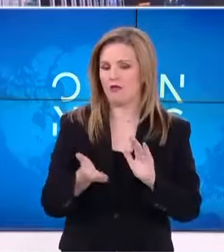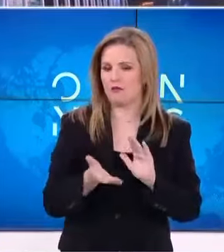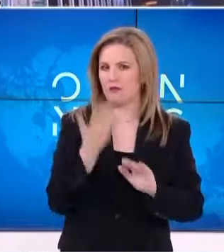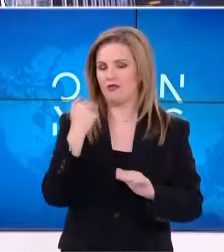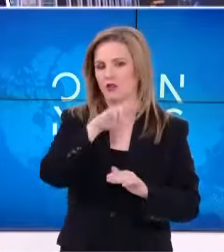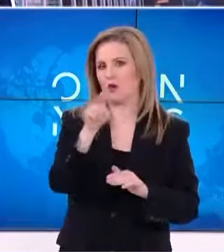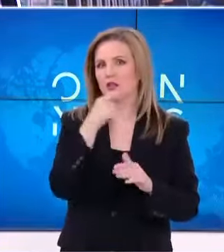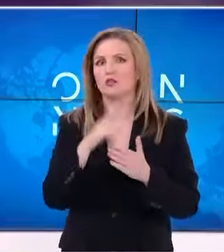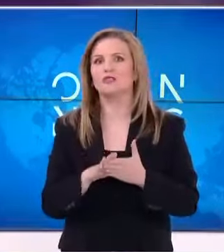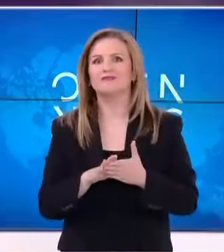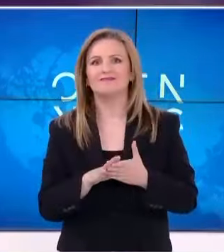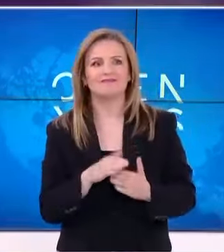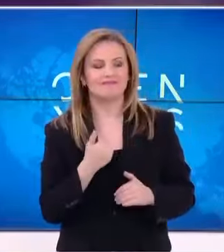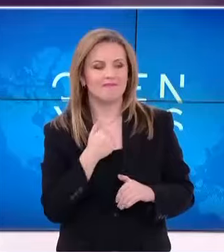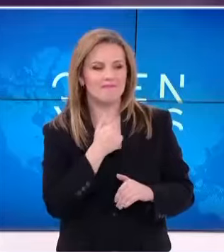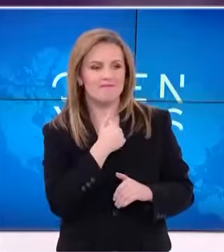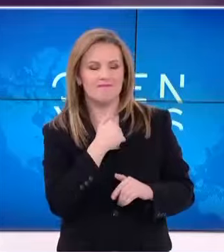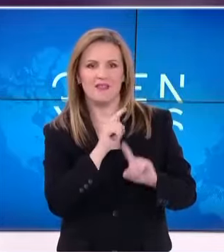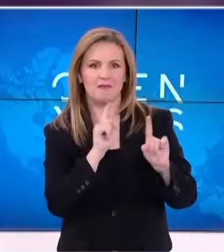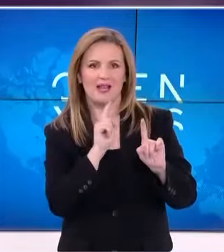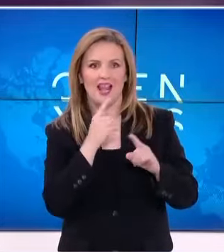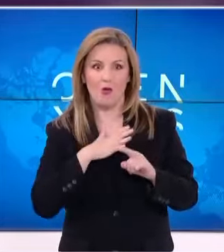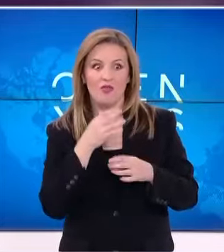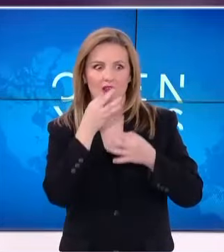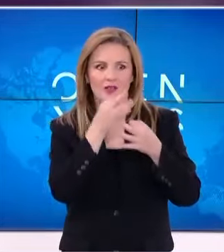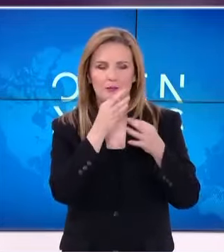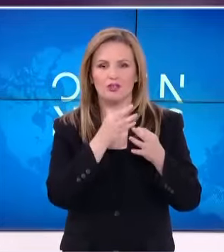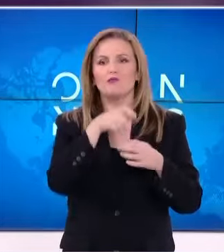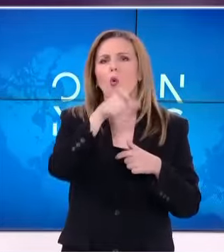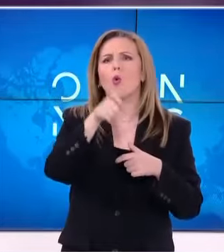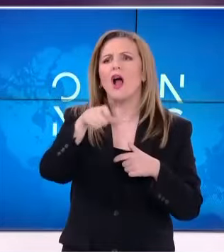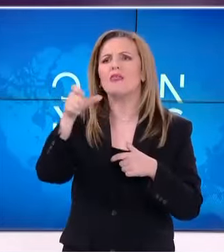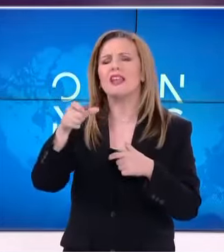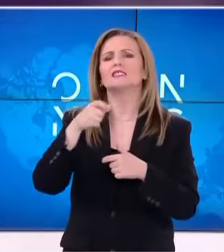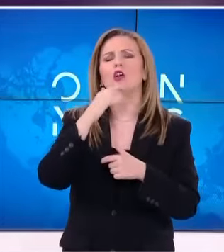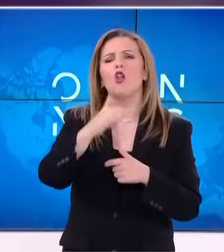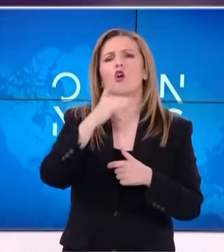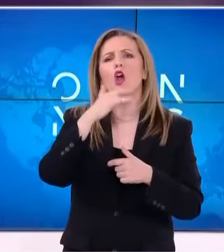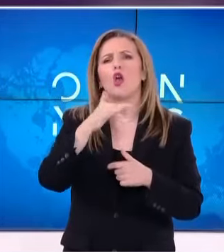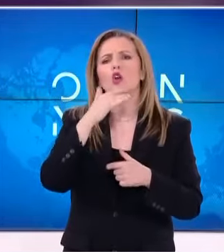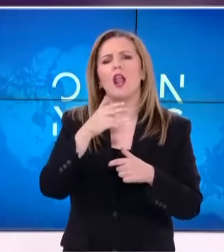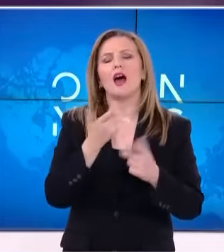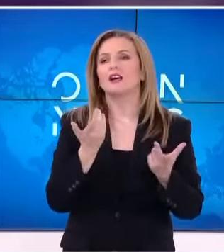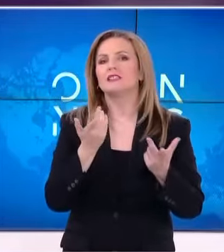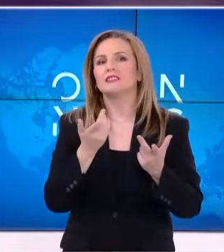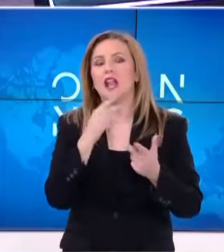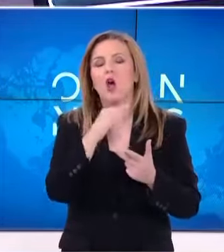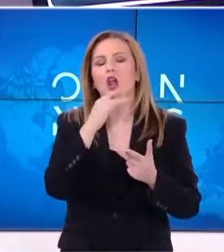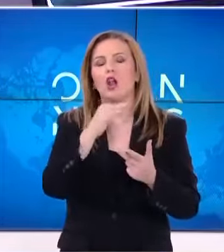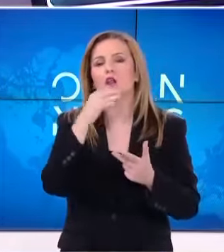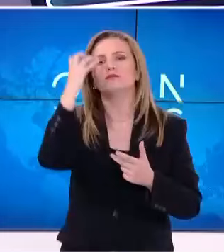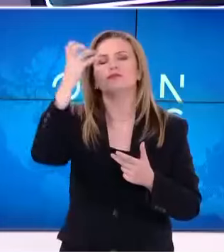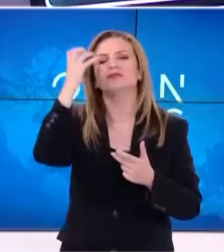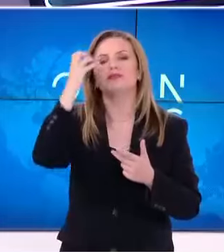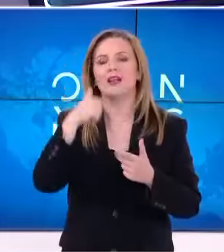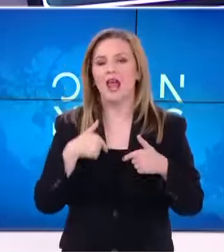με προσκαλείτε στο να σας πω το εξής ε ο καθένας μπορεί να λέει ότι θέλει σημασία έχει τι κάνει η